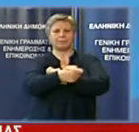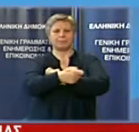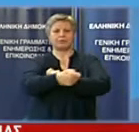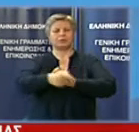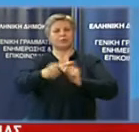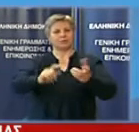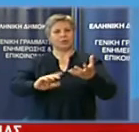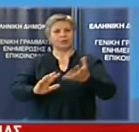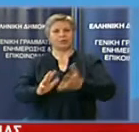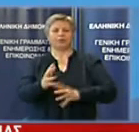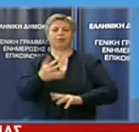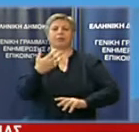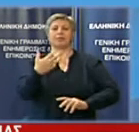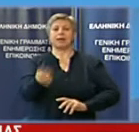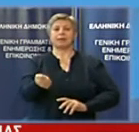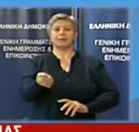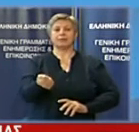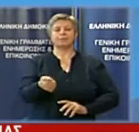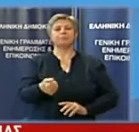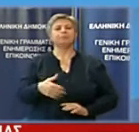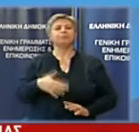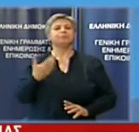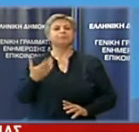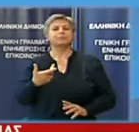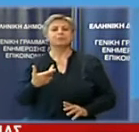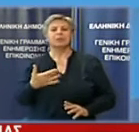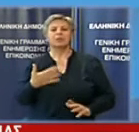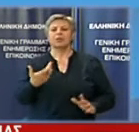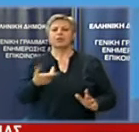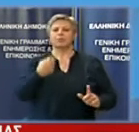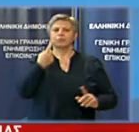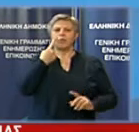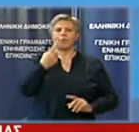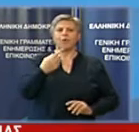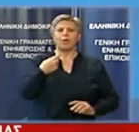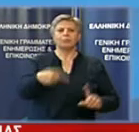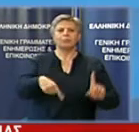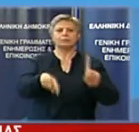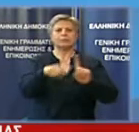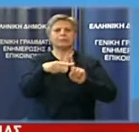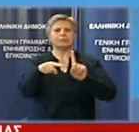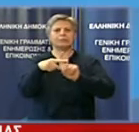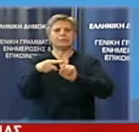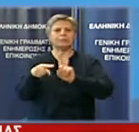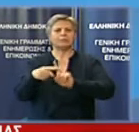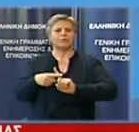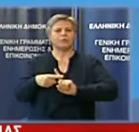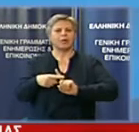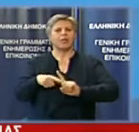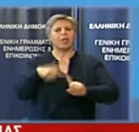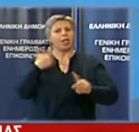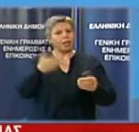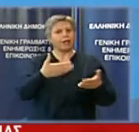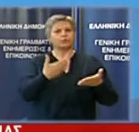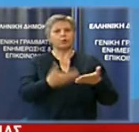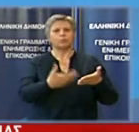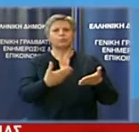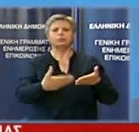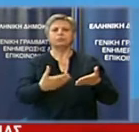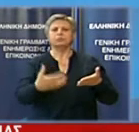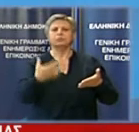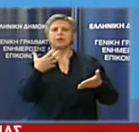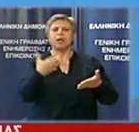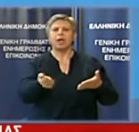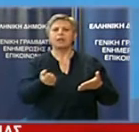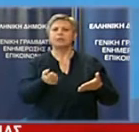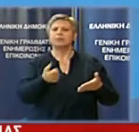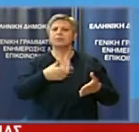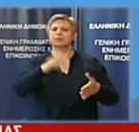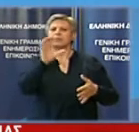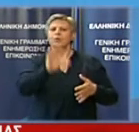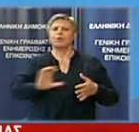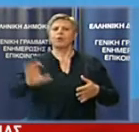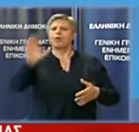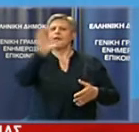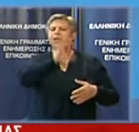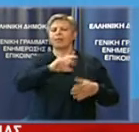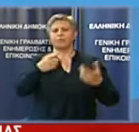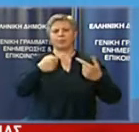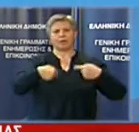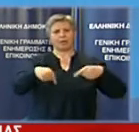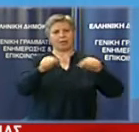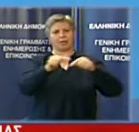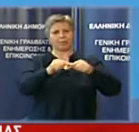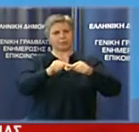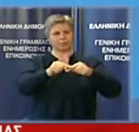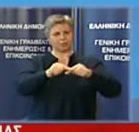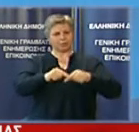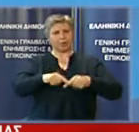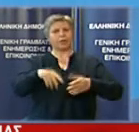Θετικότερη το αναμενόμενο είναι η απόδοση της ελληνικής οικονομίας, όπως επιβεβαιώνουν τα στοιχεία της Eurostat. Επίσης αξιοσημείωτη και η